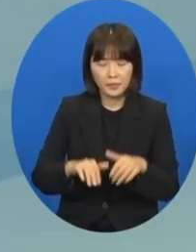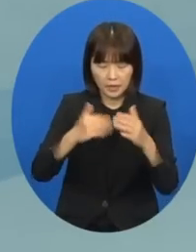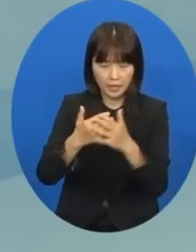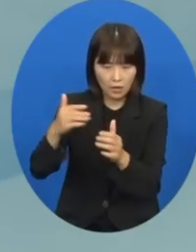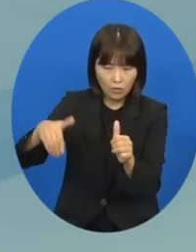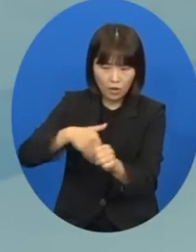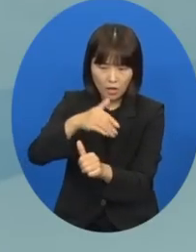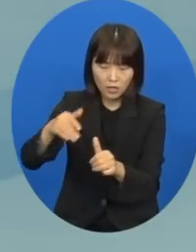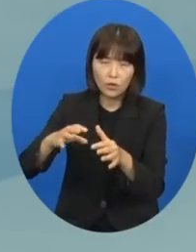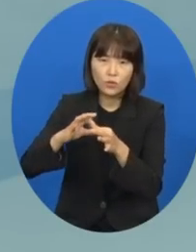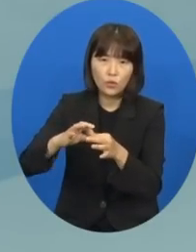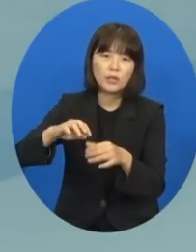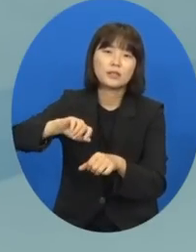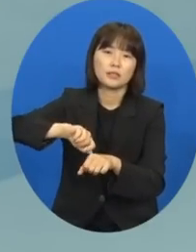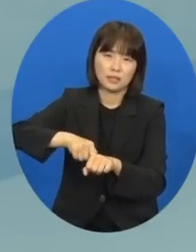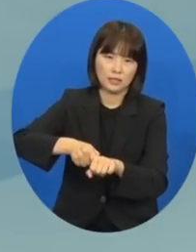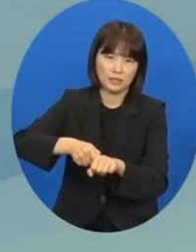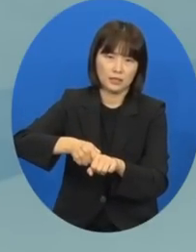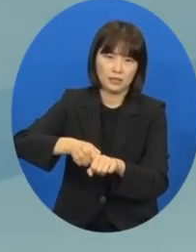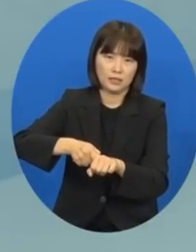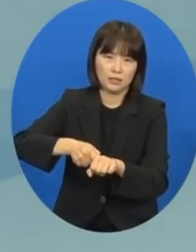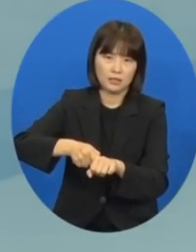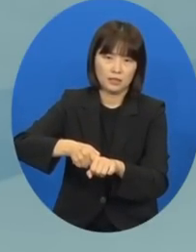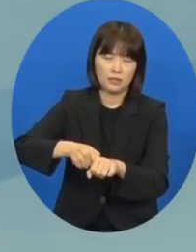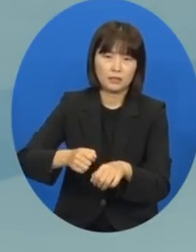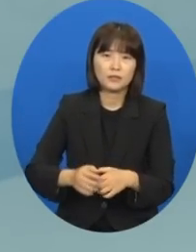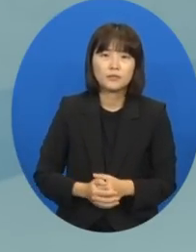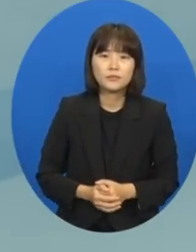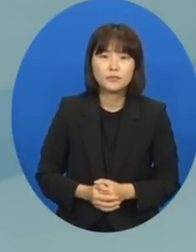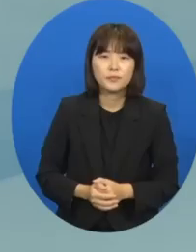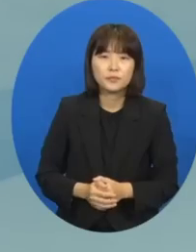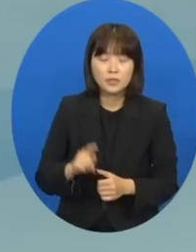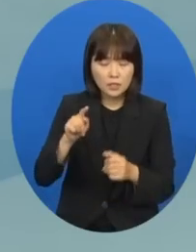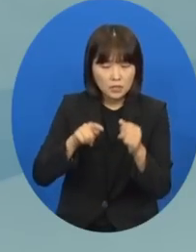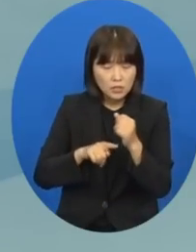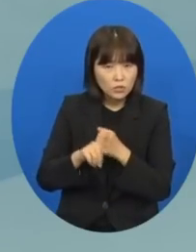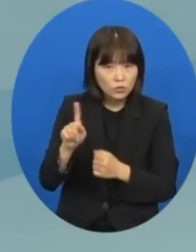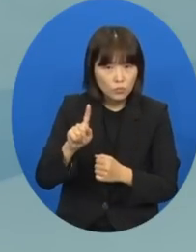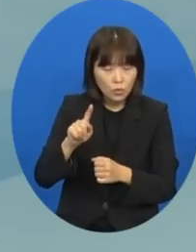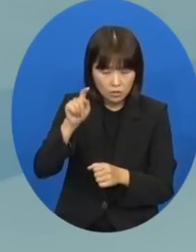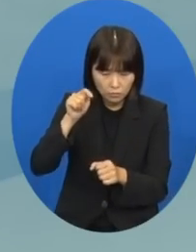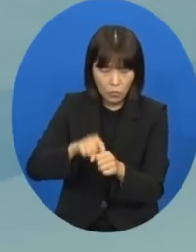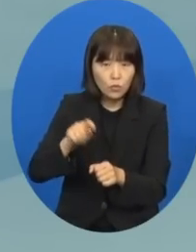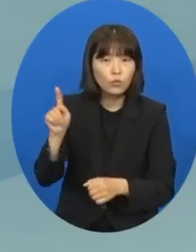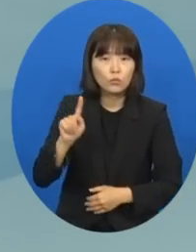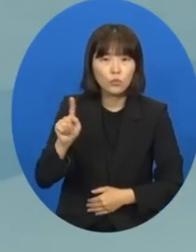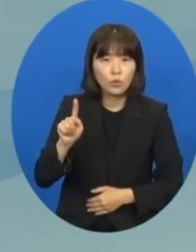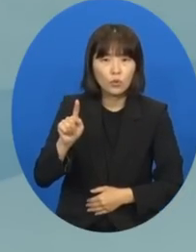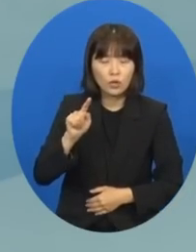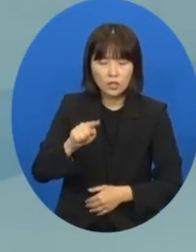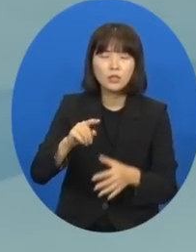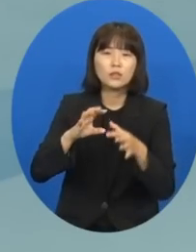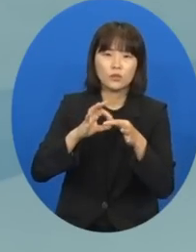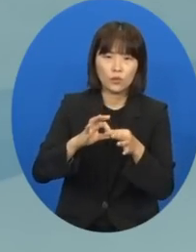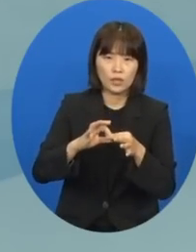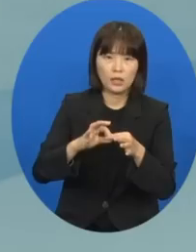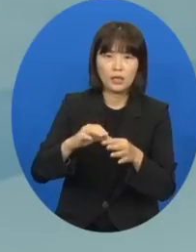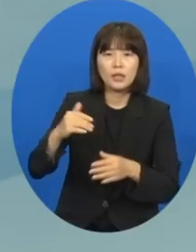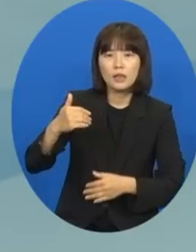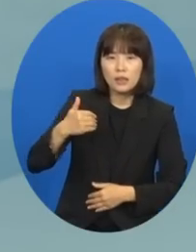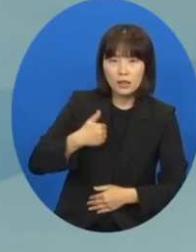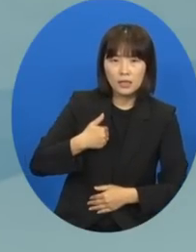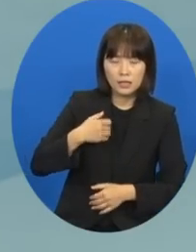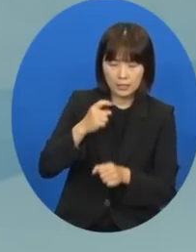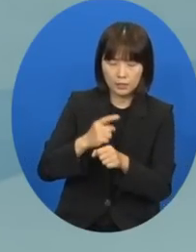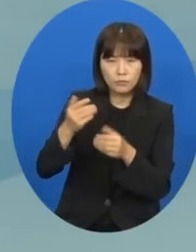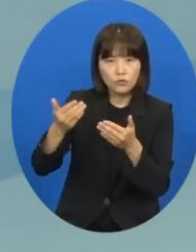통한 외적인 징계. 왜? 우리가 못 알아차리니까. 이유는 뭔지 아세요? 이거 목적이 뭔지 아세요? 이것을 통해서 나에게 이미